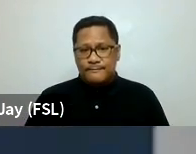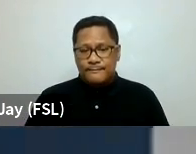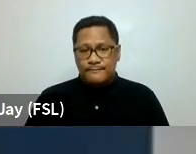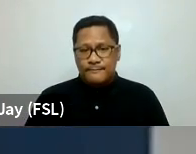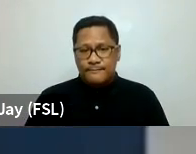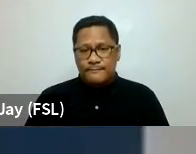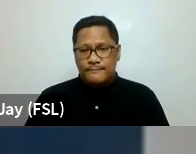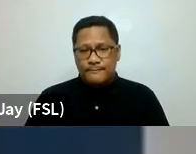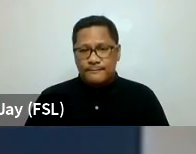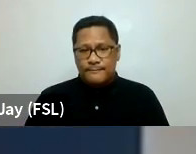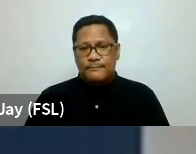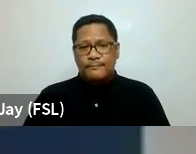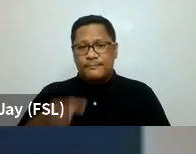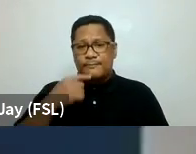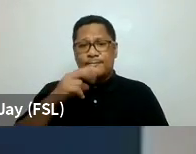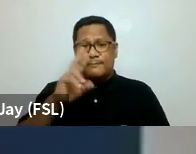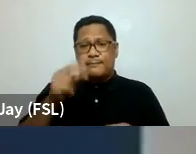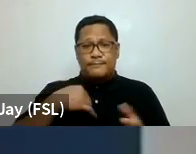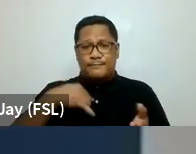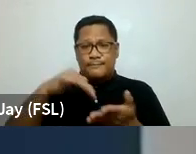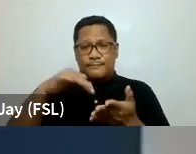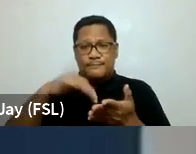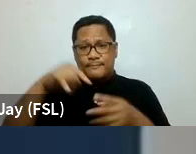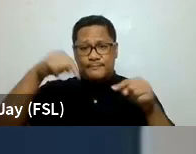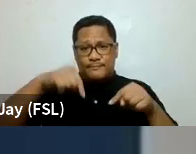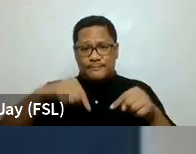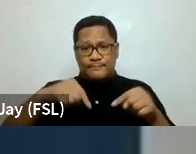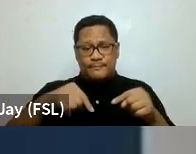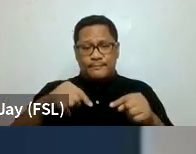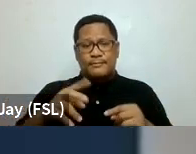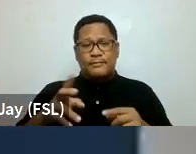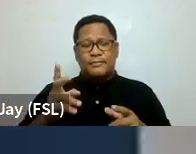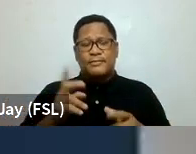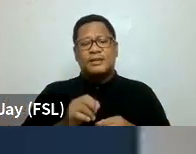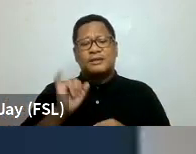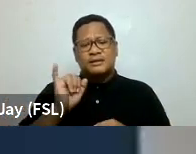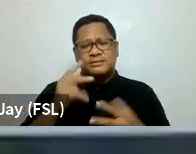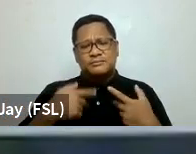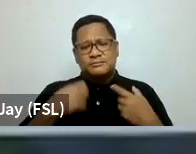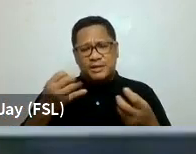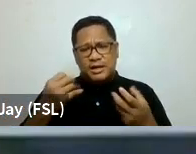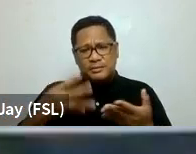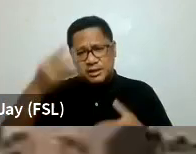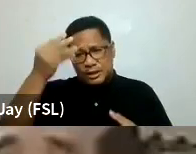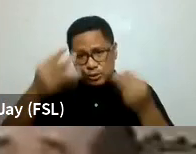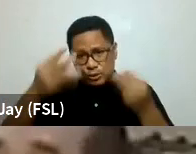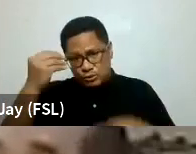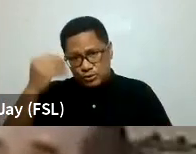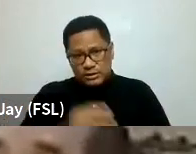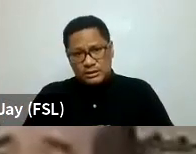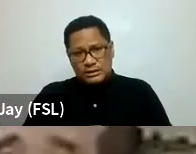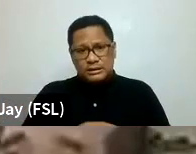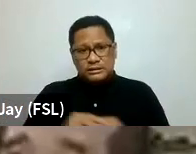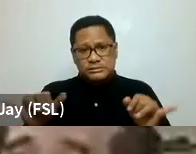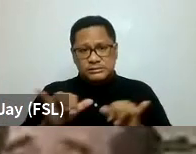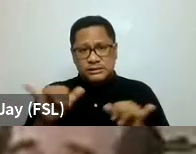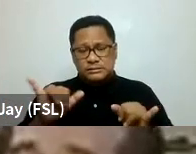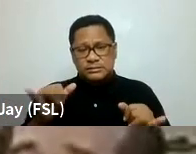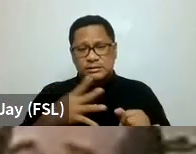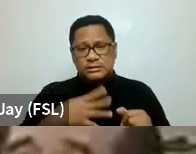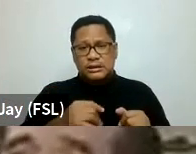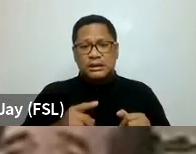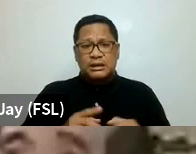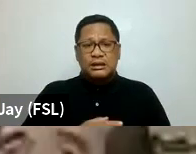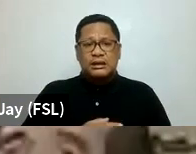Kasi parang habang nag-aaral ako dito sa negosyete, Kuya Germs, hindi ba? Ang daming-daming natututunan. Kumbaga parang nakagraduate na